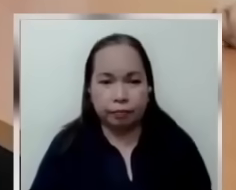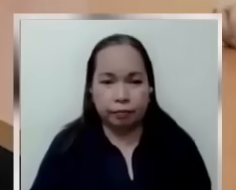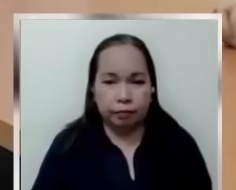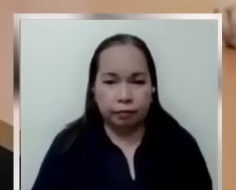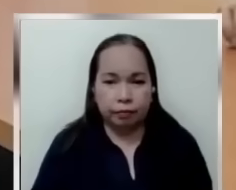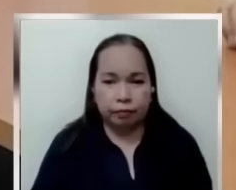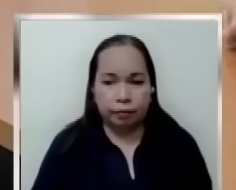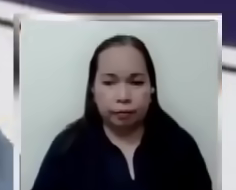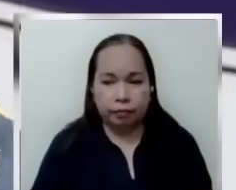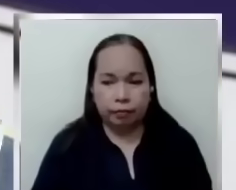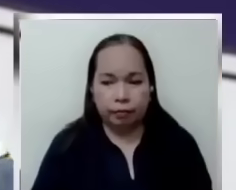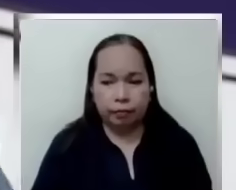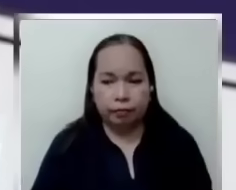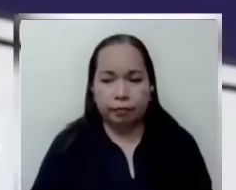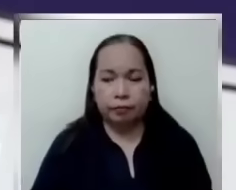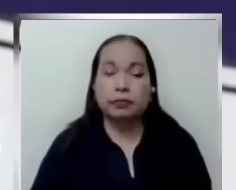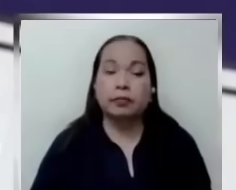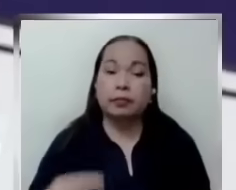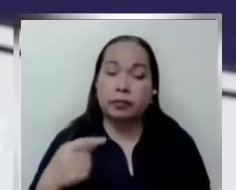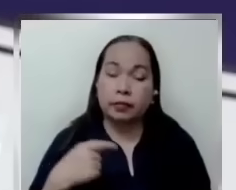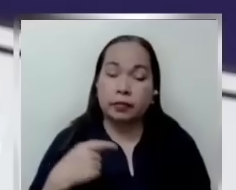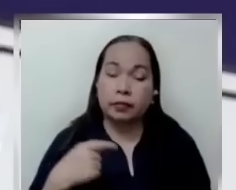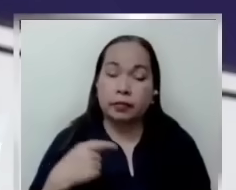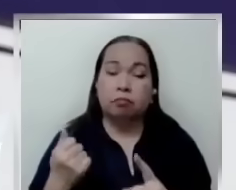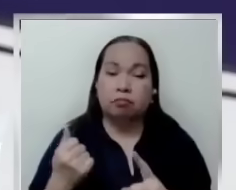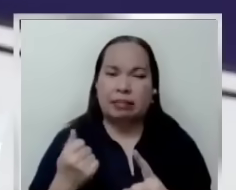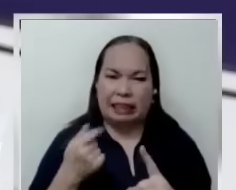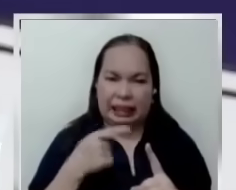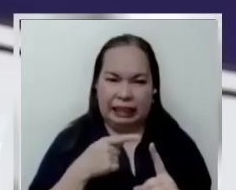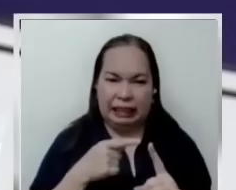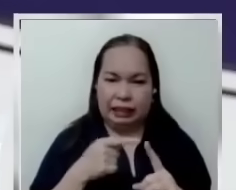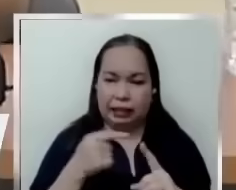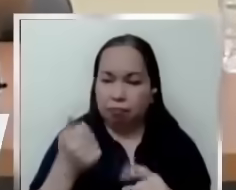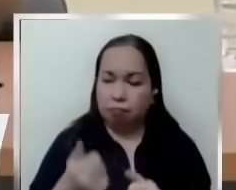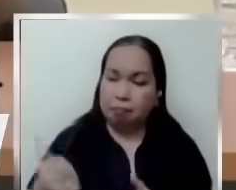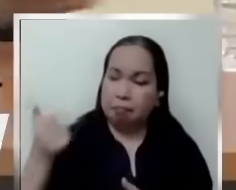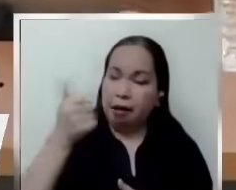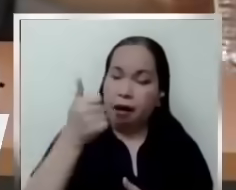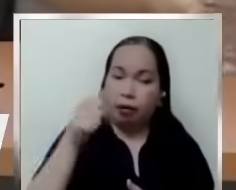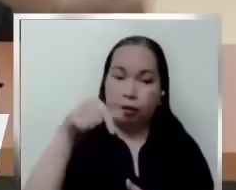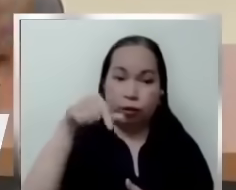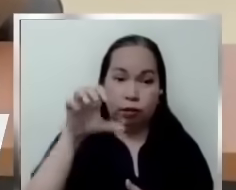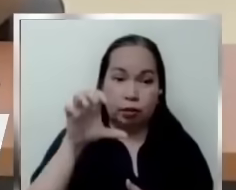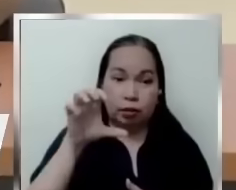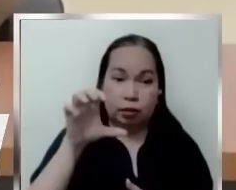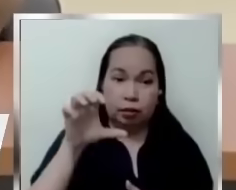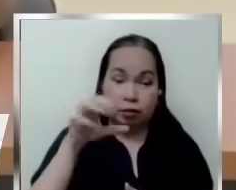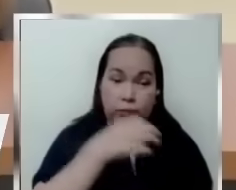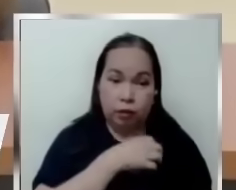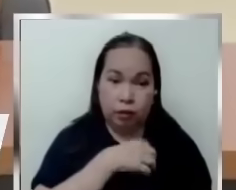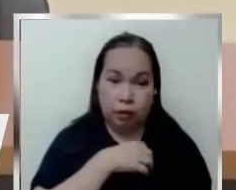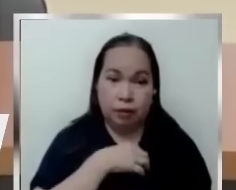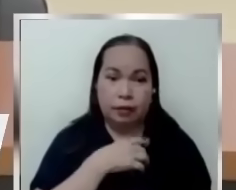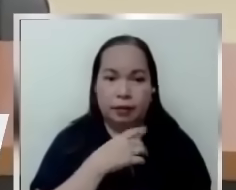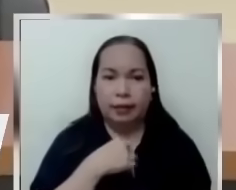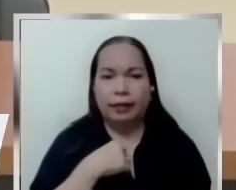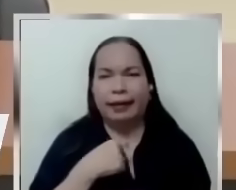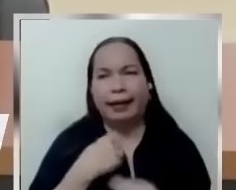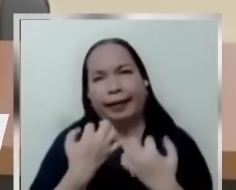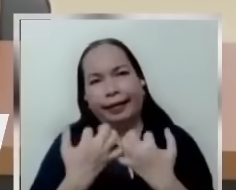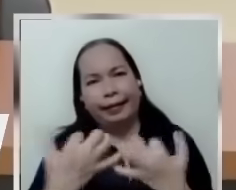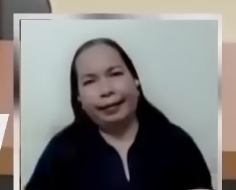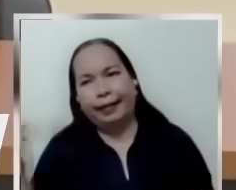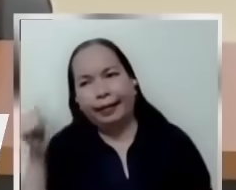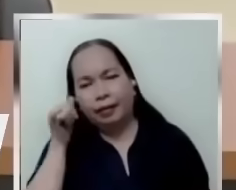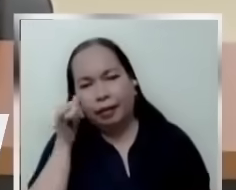Binatikos ang hepe ng Quezon City Police dahil sa press conference na ito noong Linggo, kung saan katabi pa niyang humarap sa media ang dating pulis